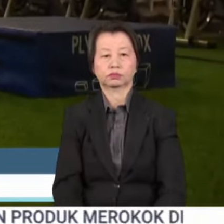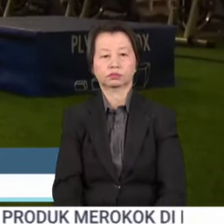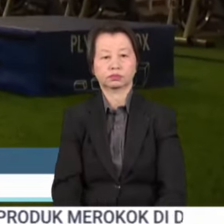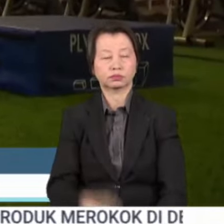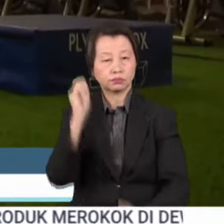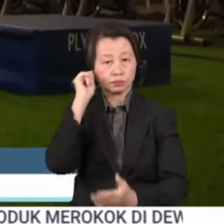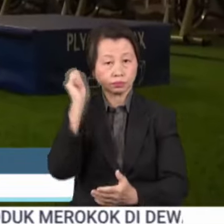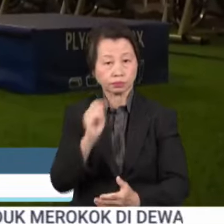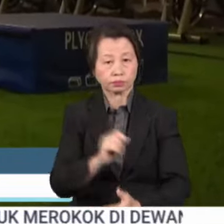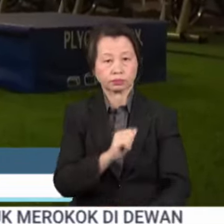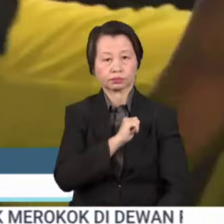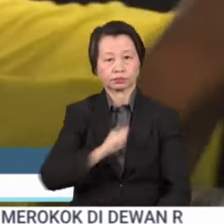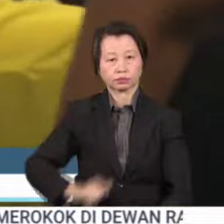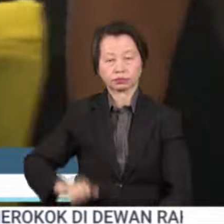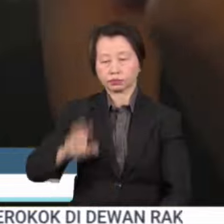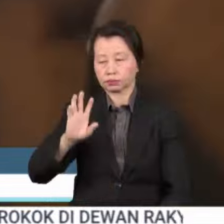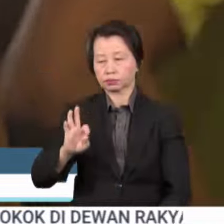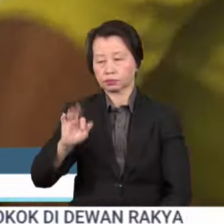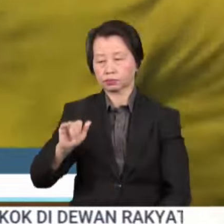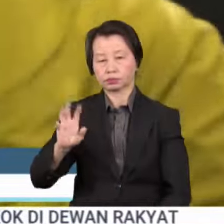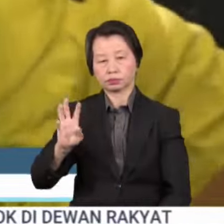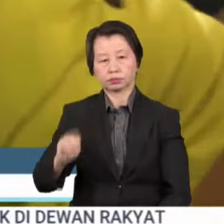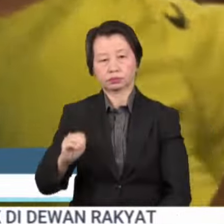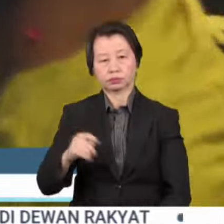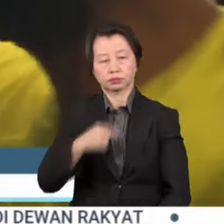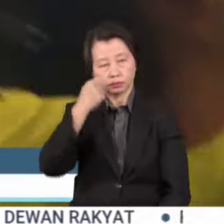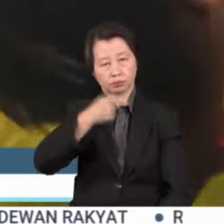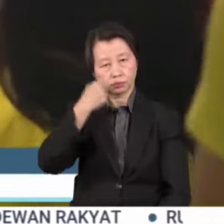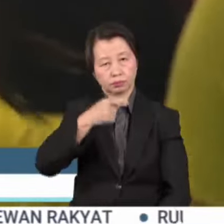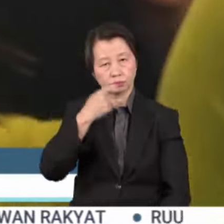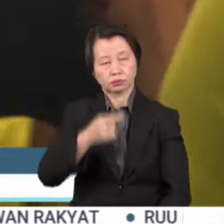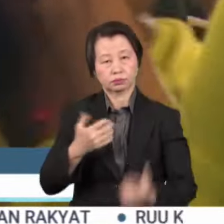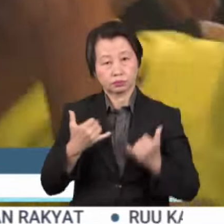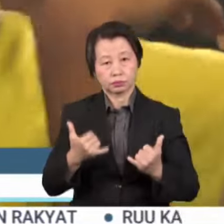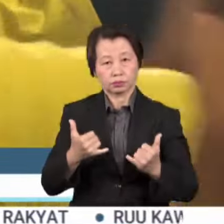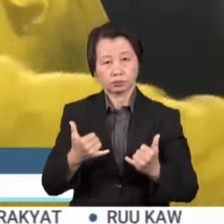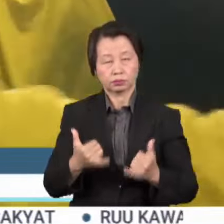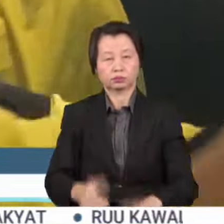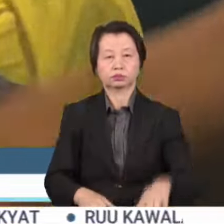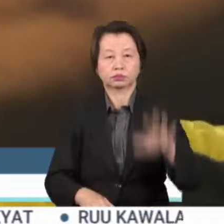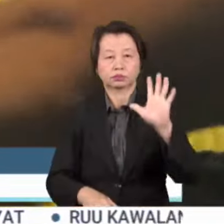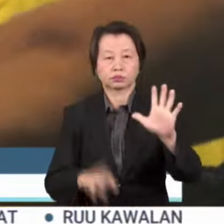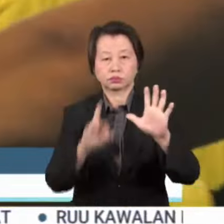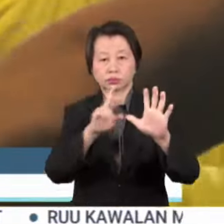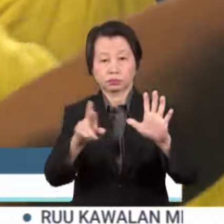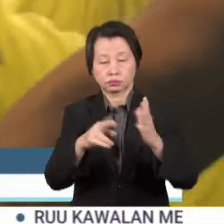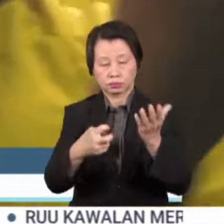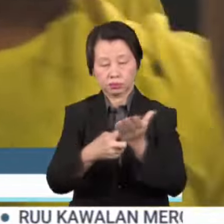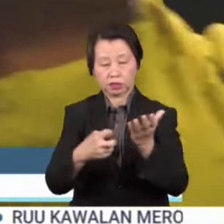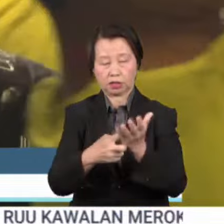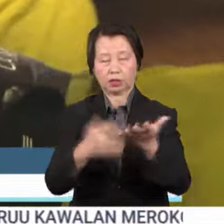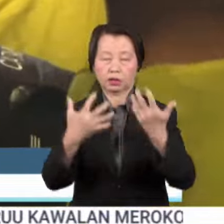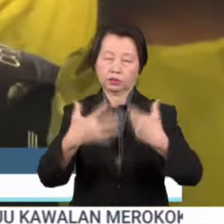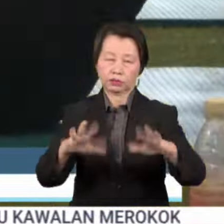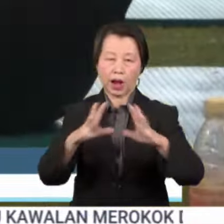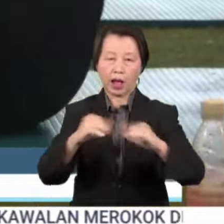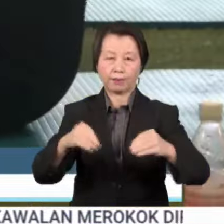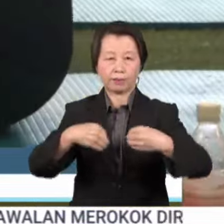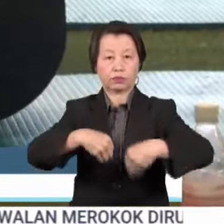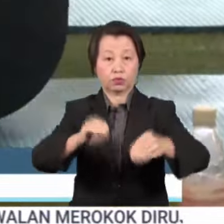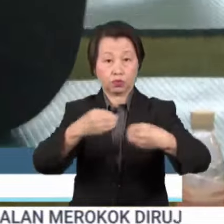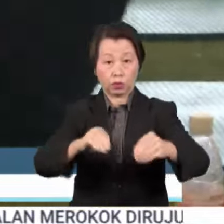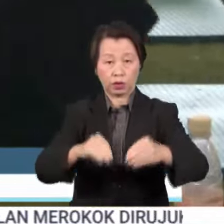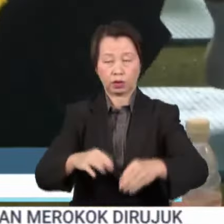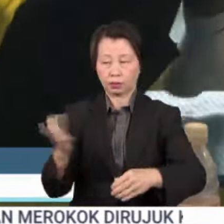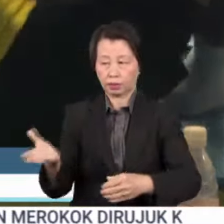Setiausaha Agung FAM, Nur Azman Rahman berkata, setakat ini hampir 5,000 keping tiket telah terjual.